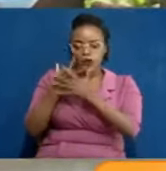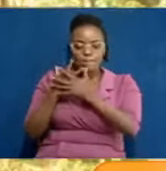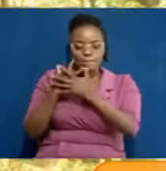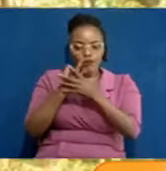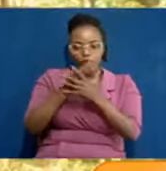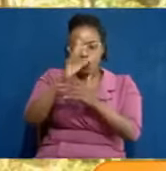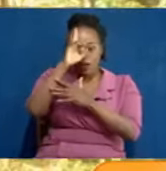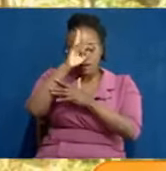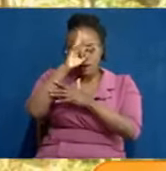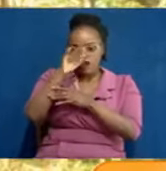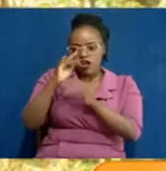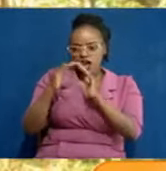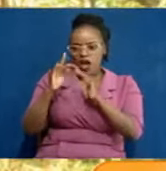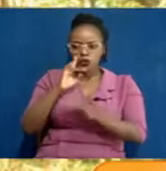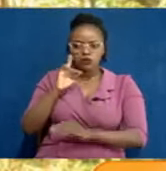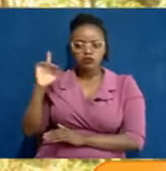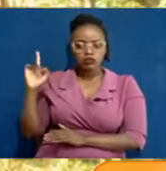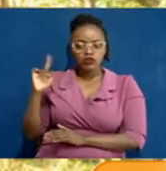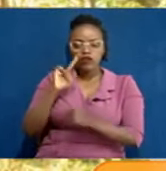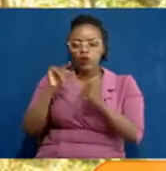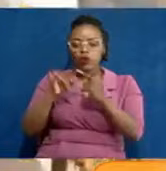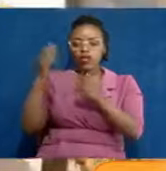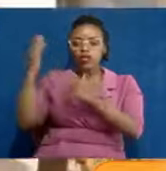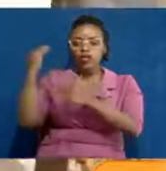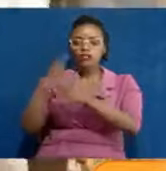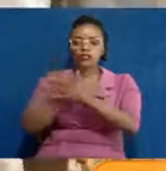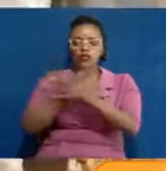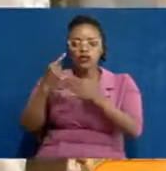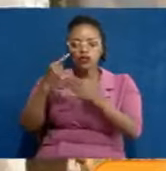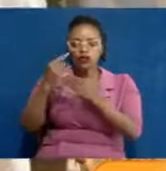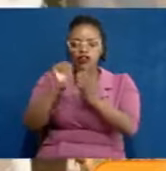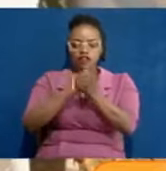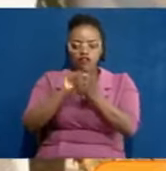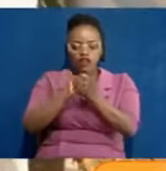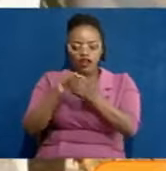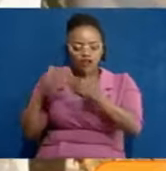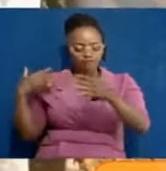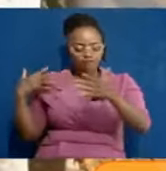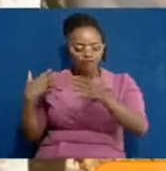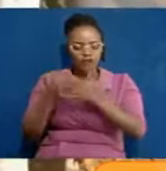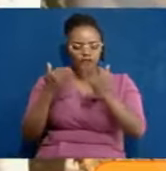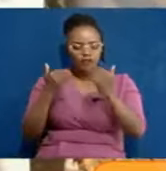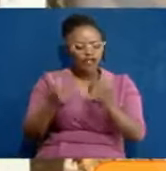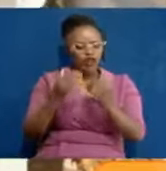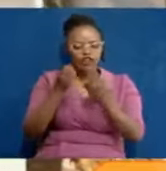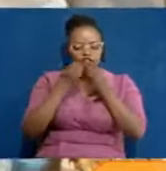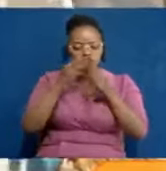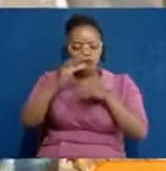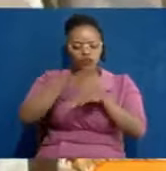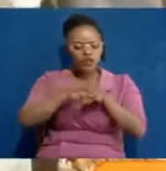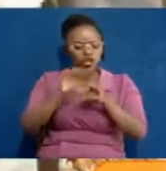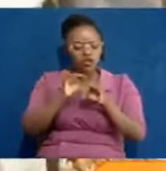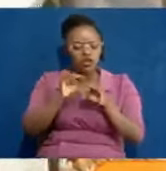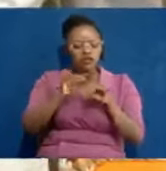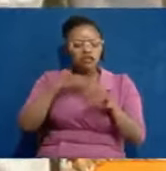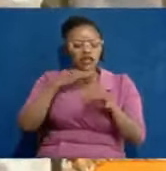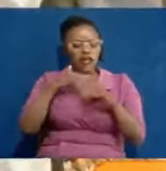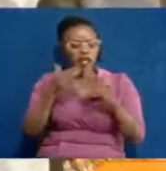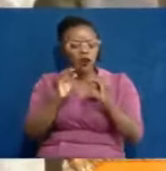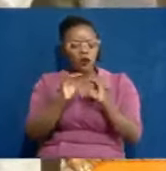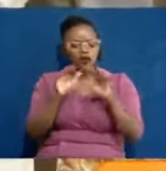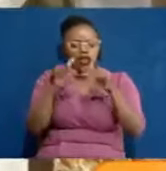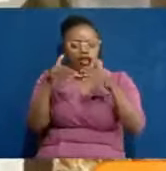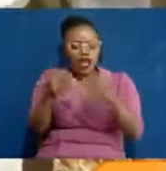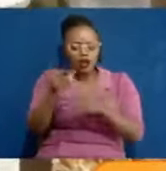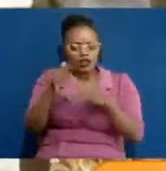na polisi katika nyumba hii Ijumaa iliyopita. Na hadi kufikia sasa haijabainika chanzo cha kifo chake na ni